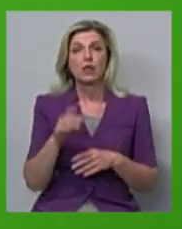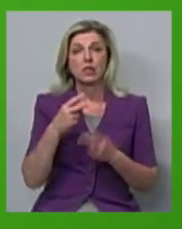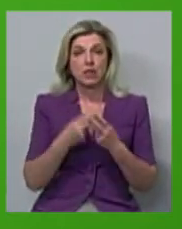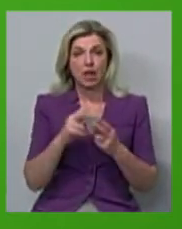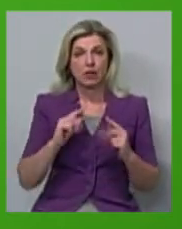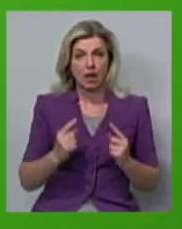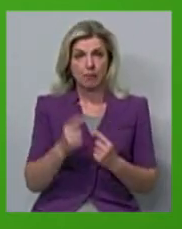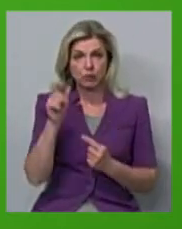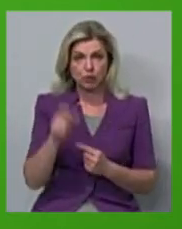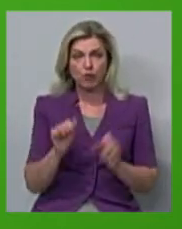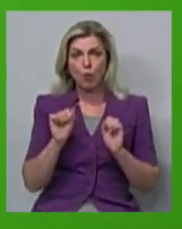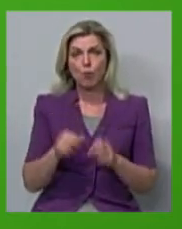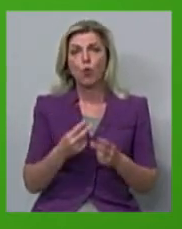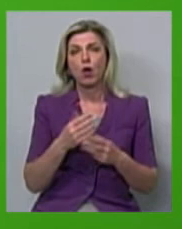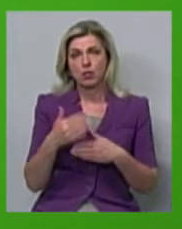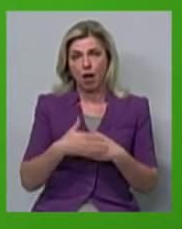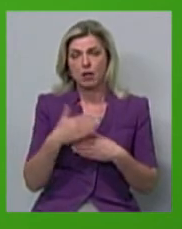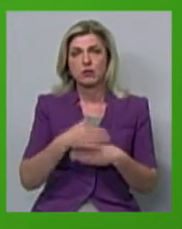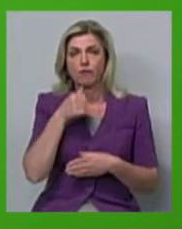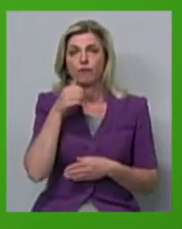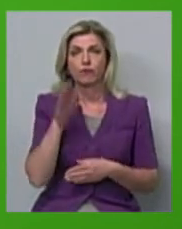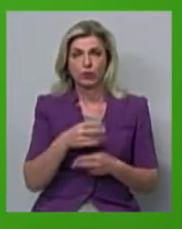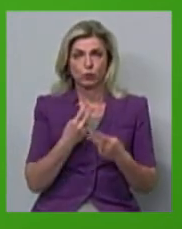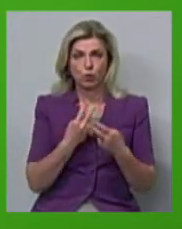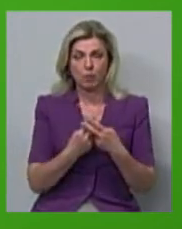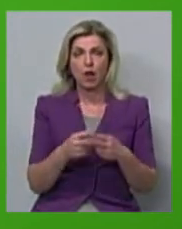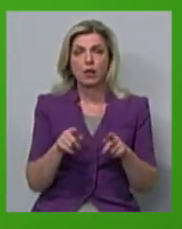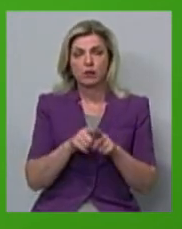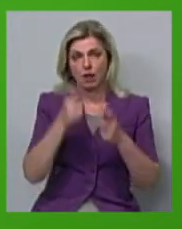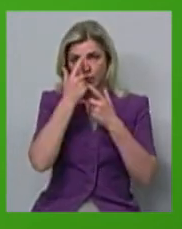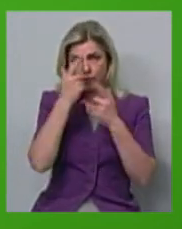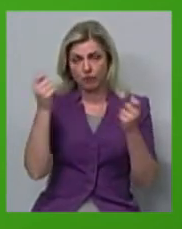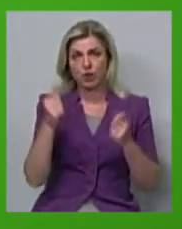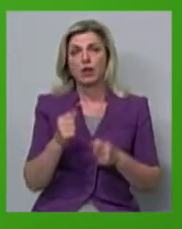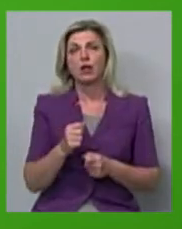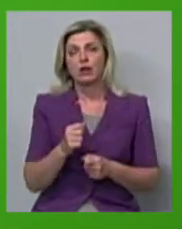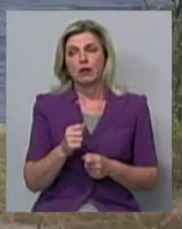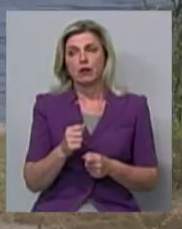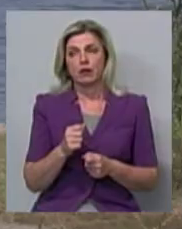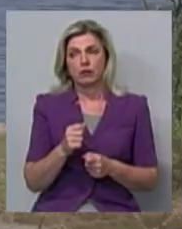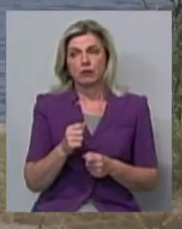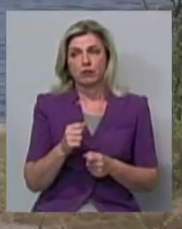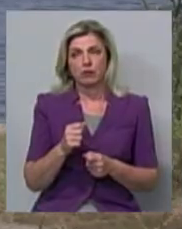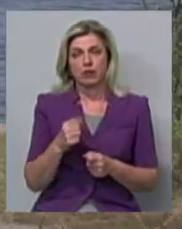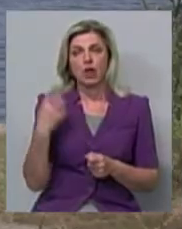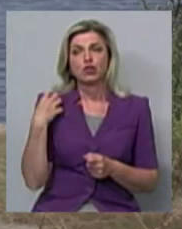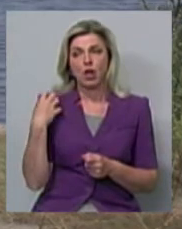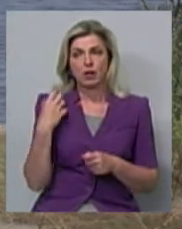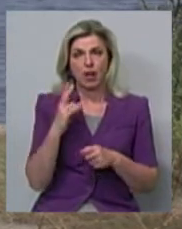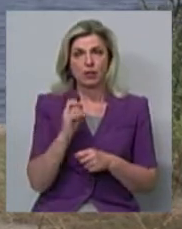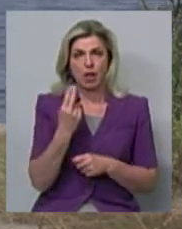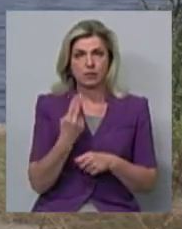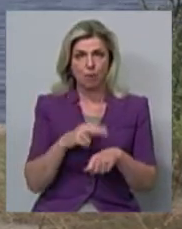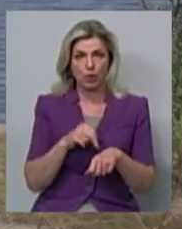ув'язнення. Про це розповів начальник головного управління Національної поліції області Сергій Шайхет. Тіло одного